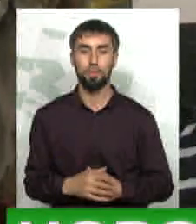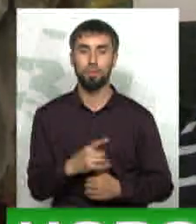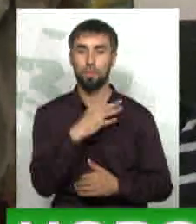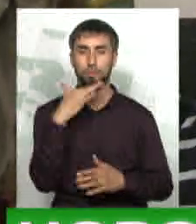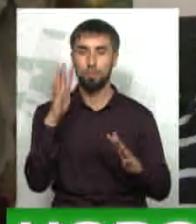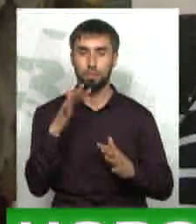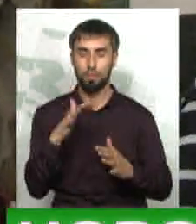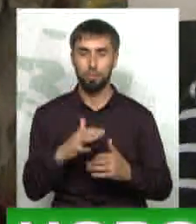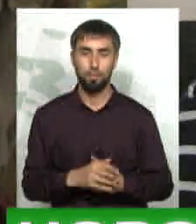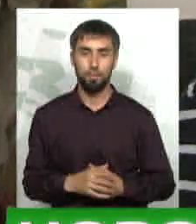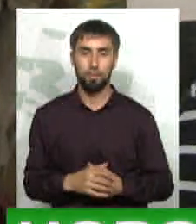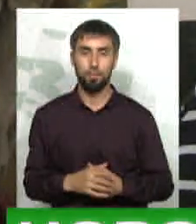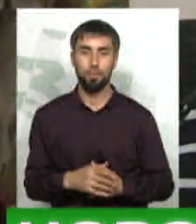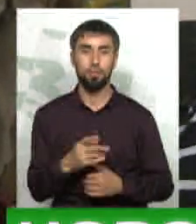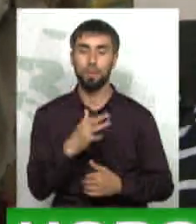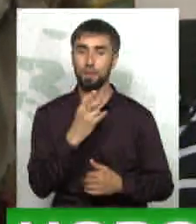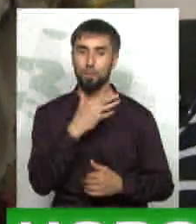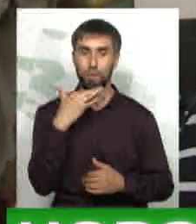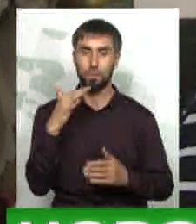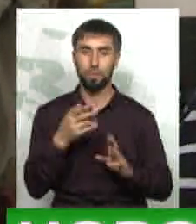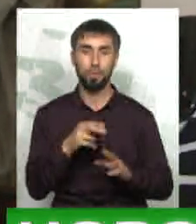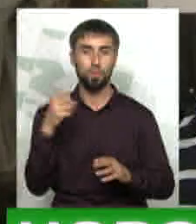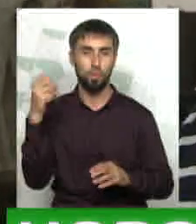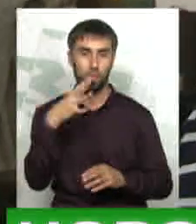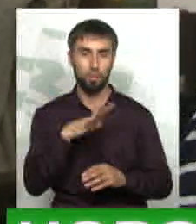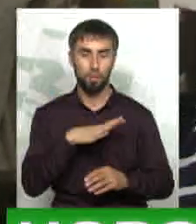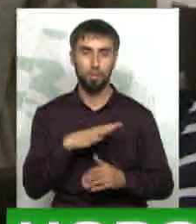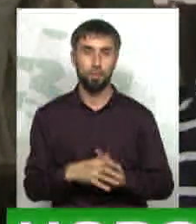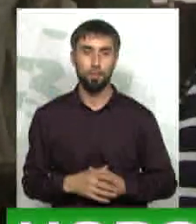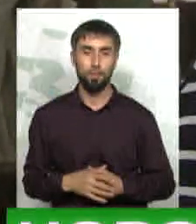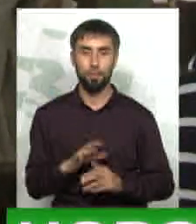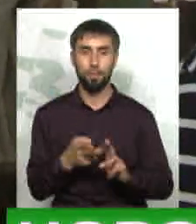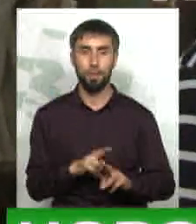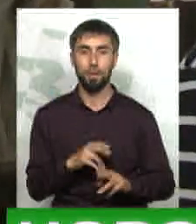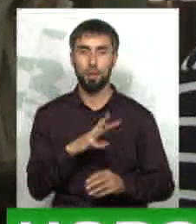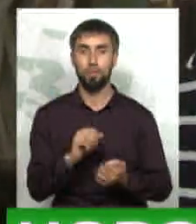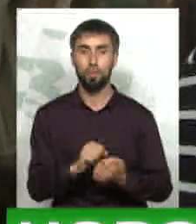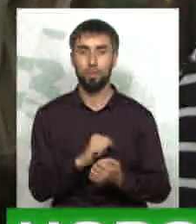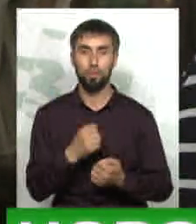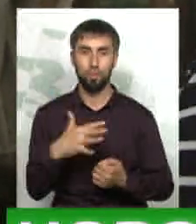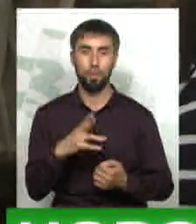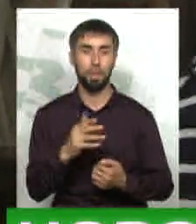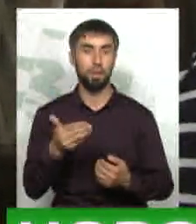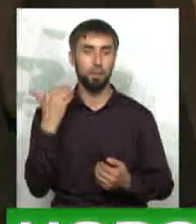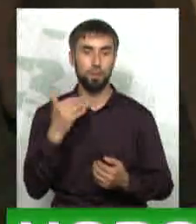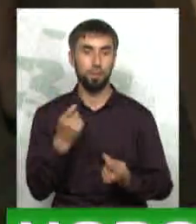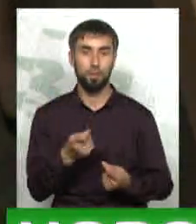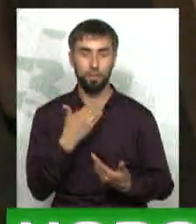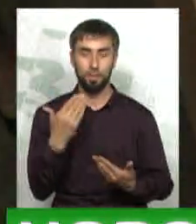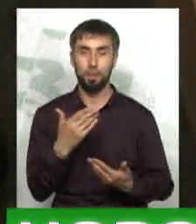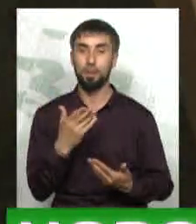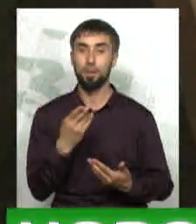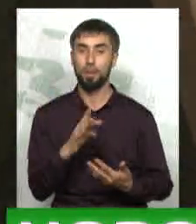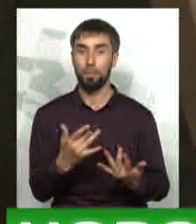дожди, много солнца сильнее в этом году там. Поэтому там дорого. Как раньше, дешевле нет. Однако